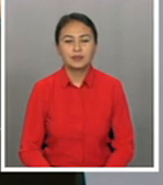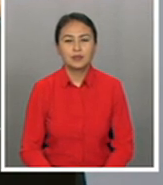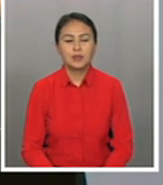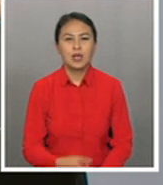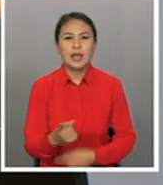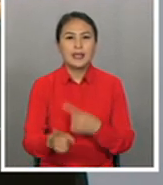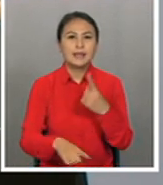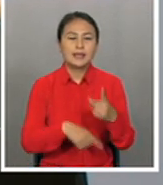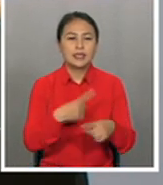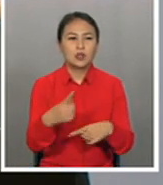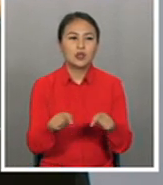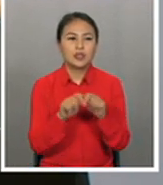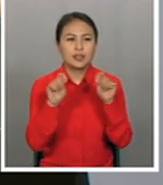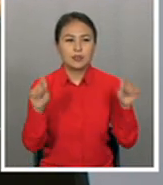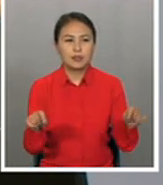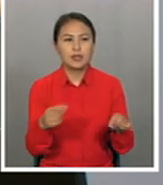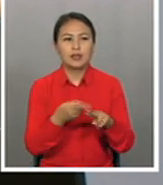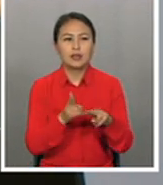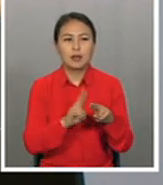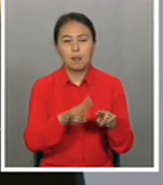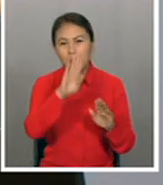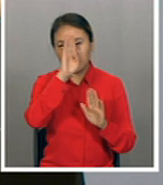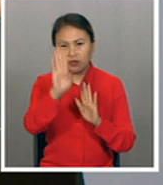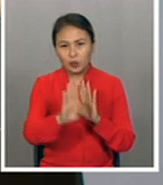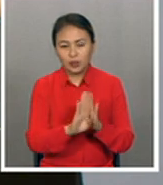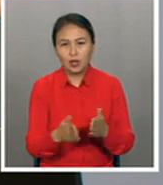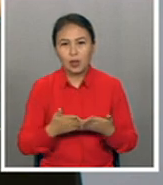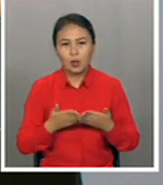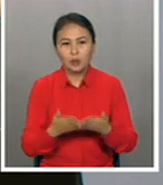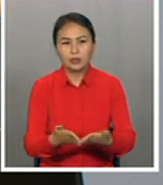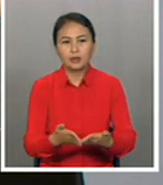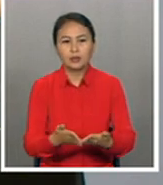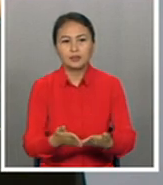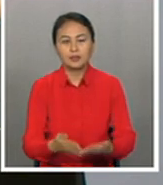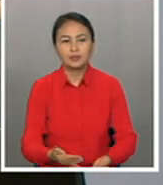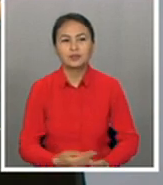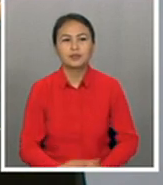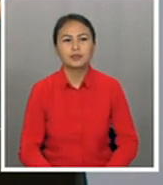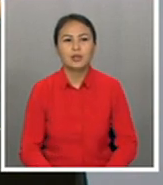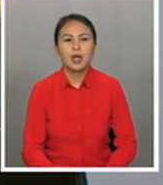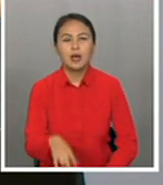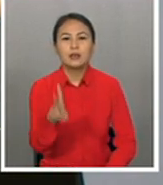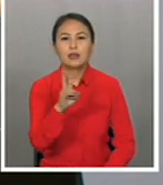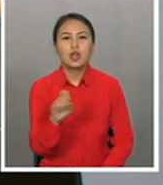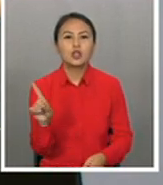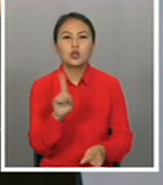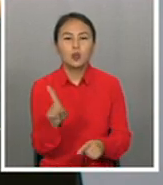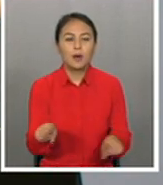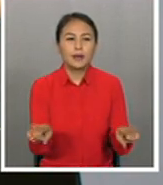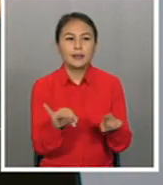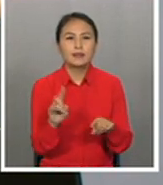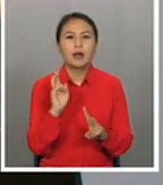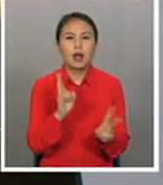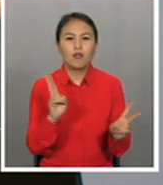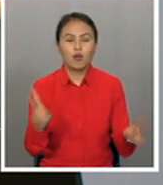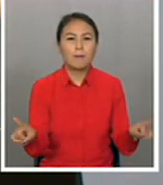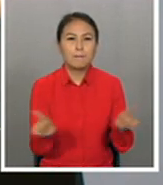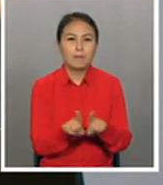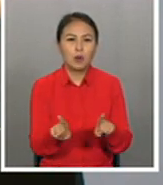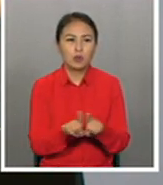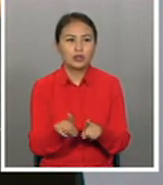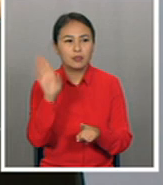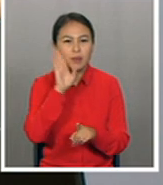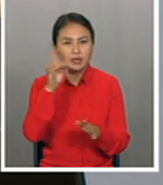Следующее изобретение человека – это подводная лодка. На что или на кого похожа подводная